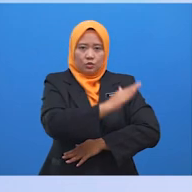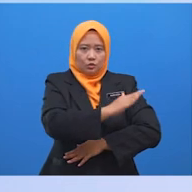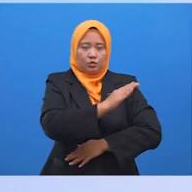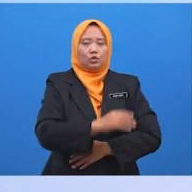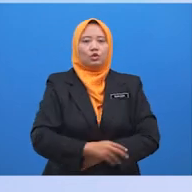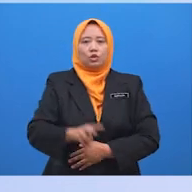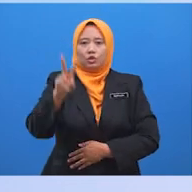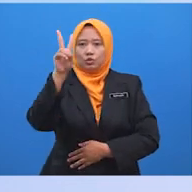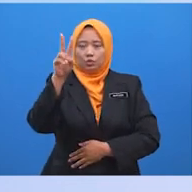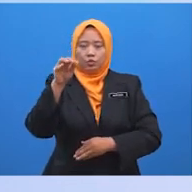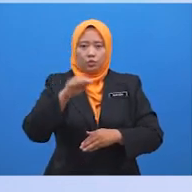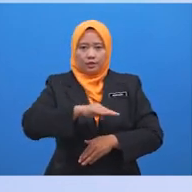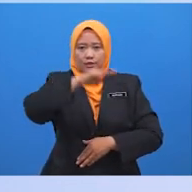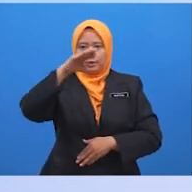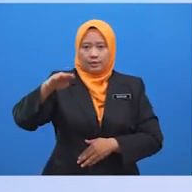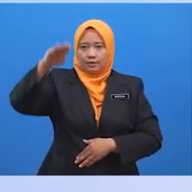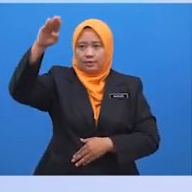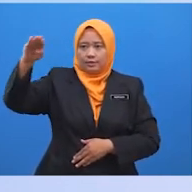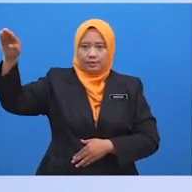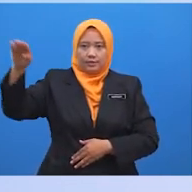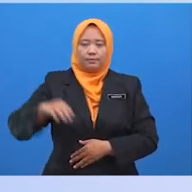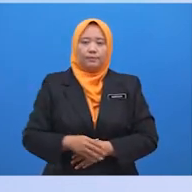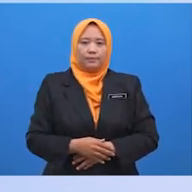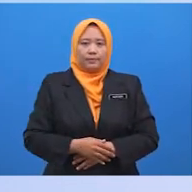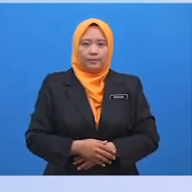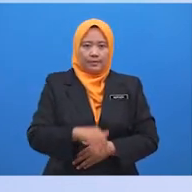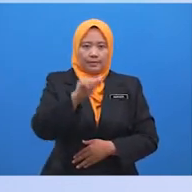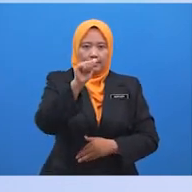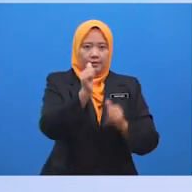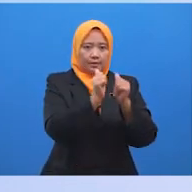tangga, iaitu tangga A dan tangga B.